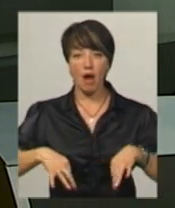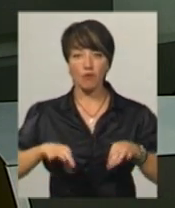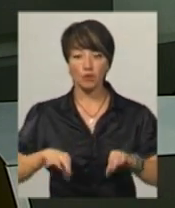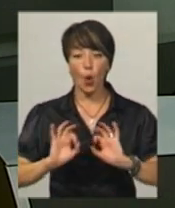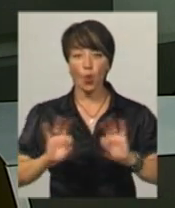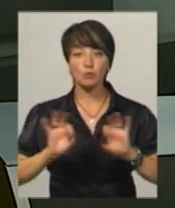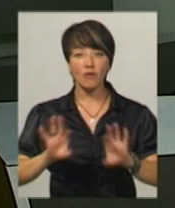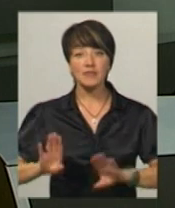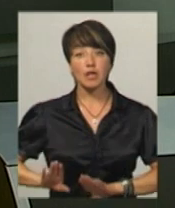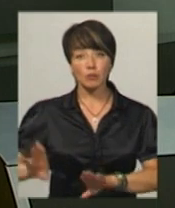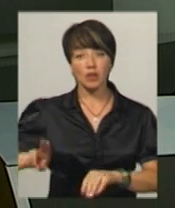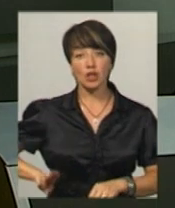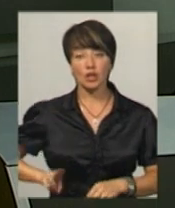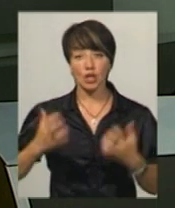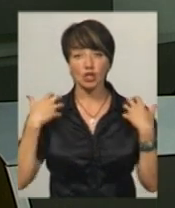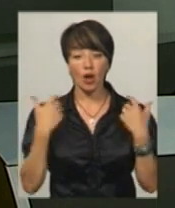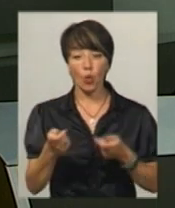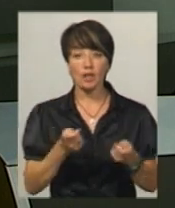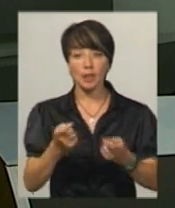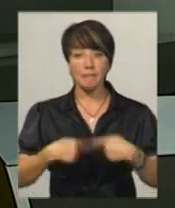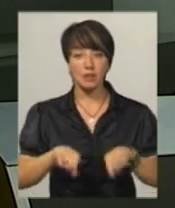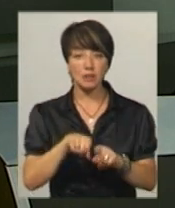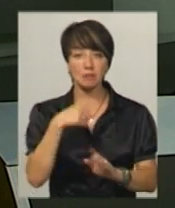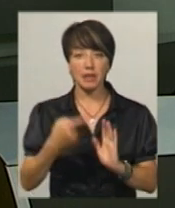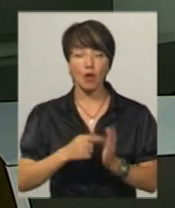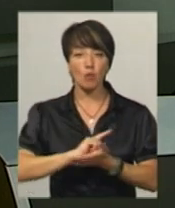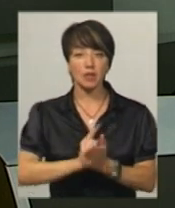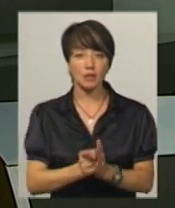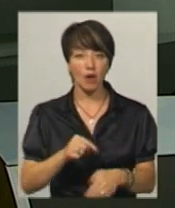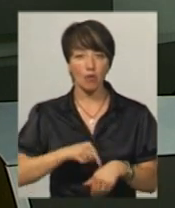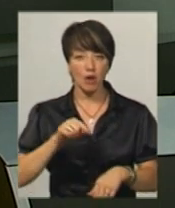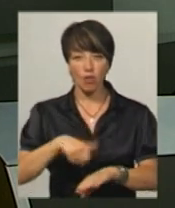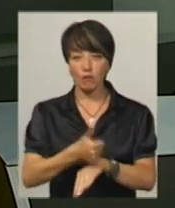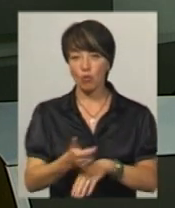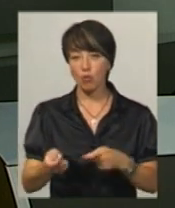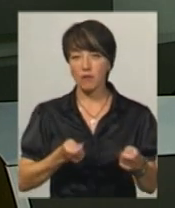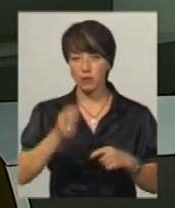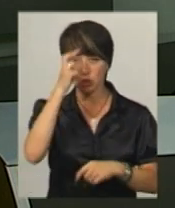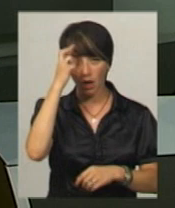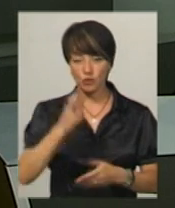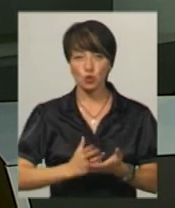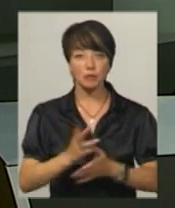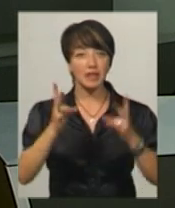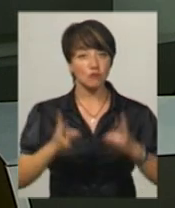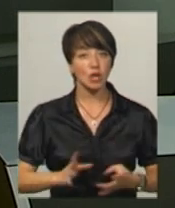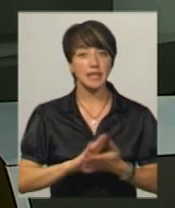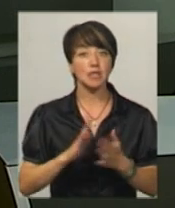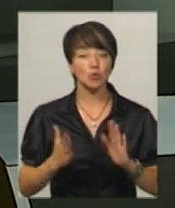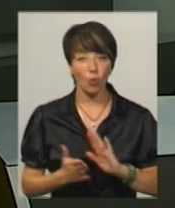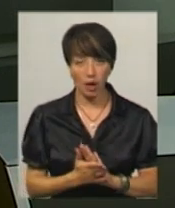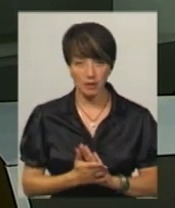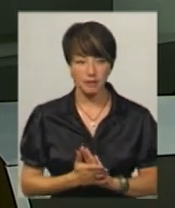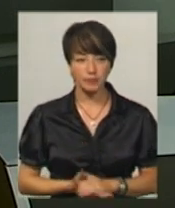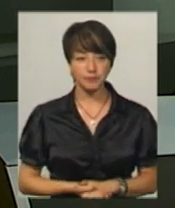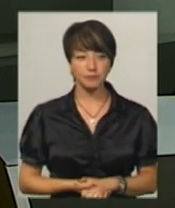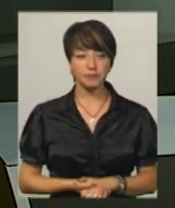заступник начальника оперативно-координаційного підрозділу з питань оперативного реагування Головного управління Державної служби з надзвичайних ситуацій